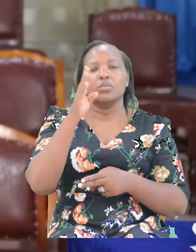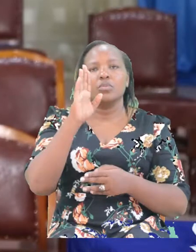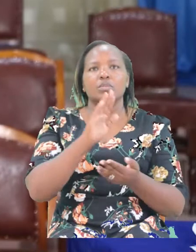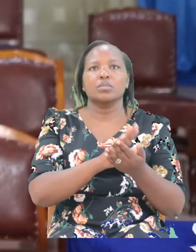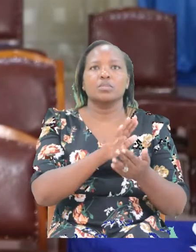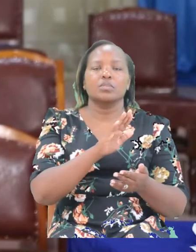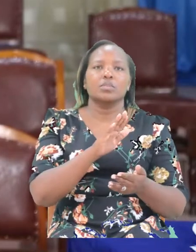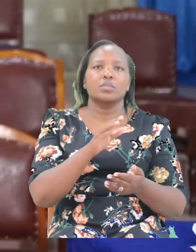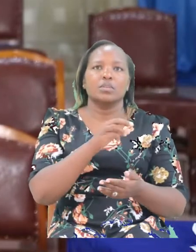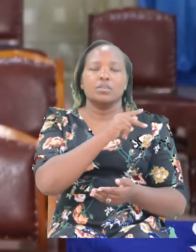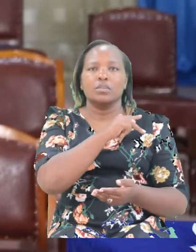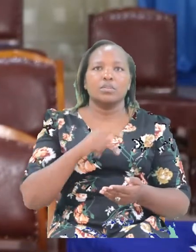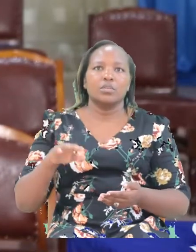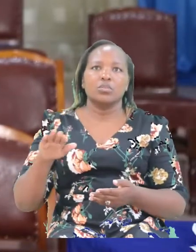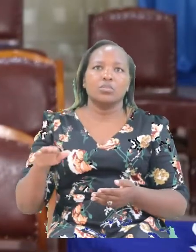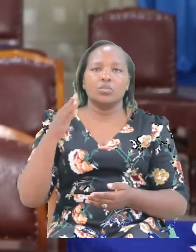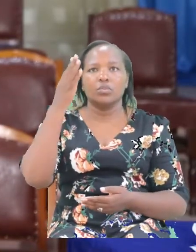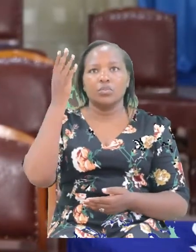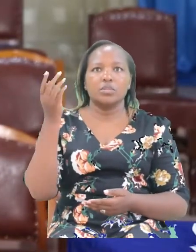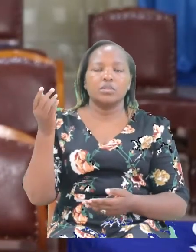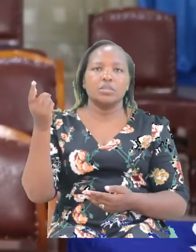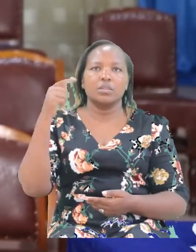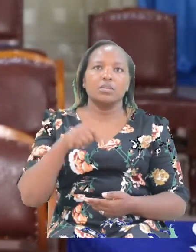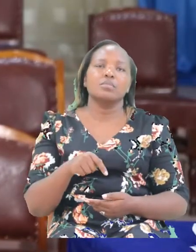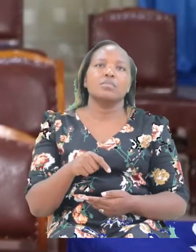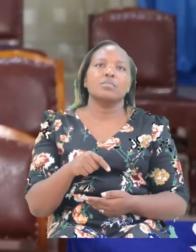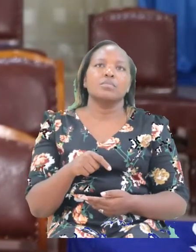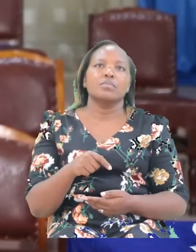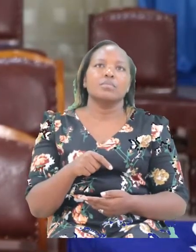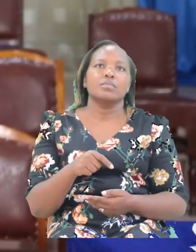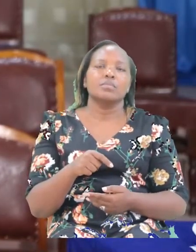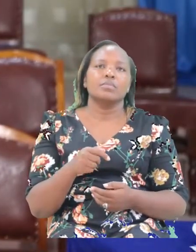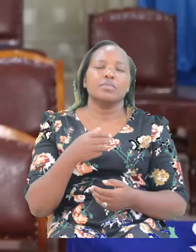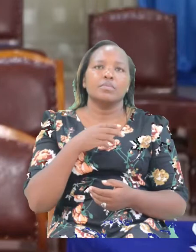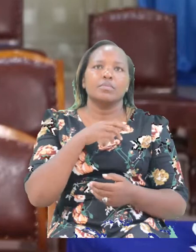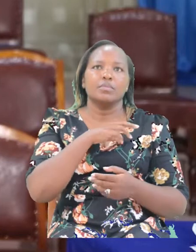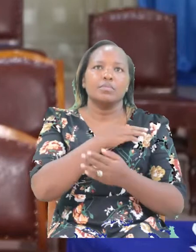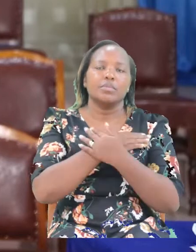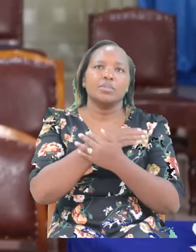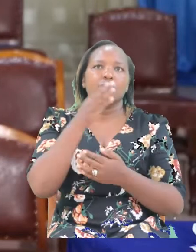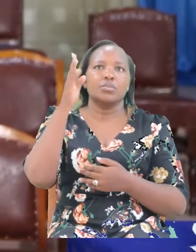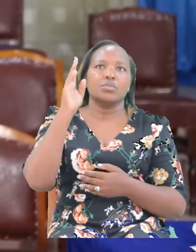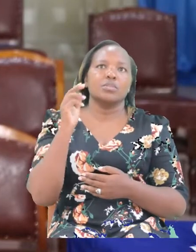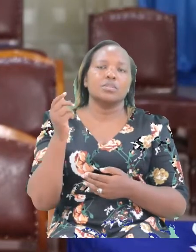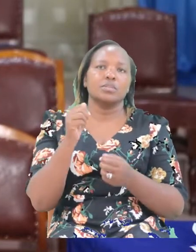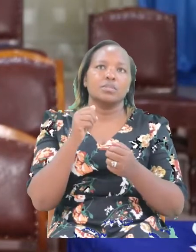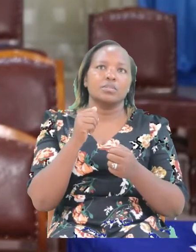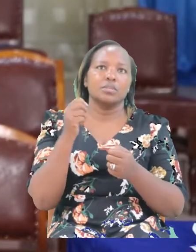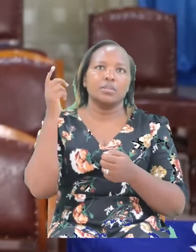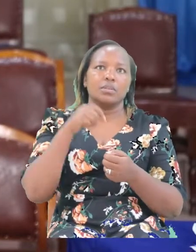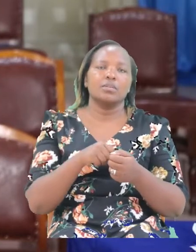lako litukuzwe, ufalme wako ufike, utakalo lifanyike duniani